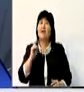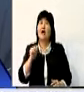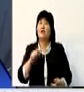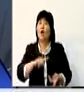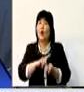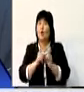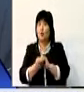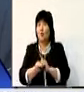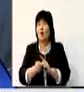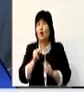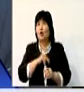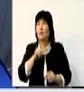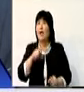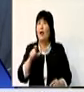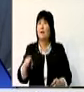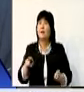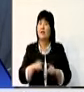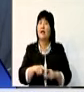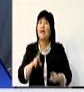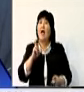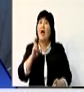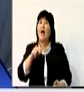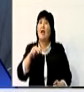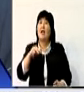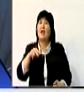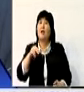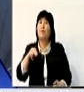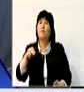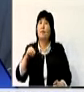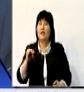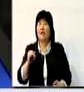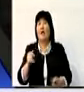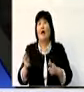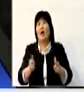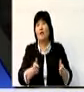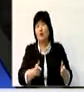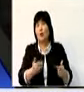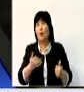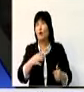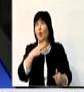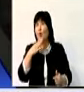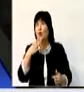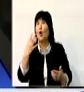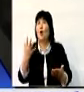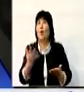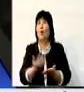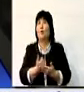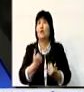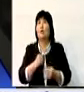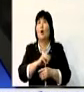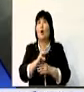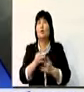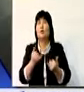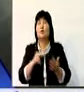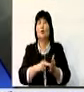жүргізу, азаматтардың жаңа әліпбиді үйренуге арналған материалдарды әзірлеу, олардың көпшілікке қолжетімділігін қамтамасыз ету